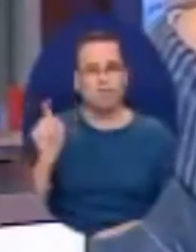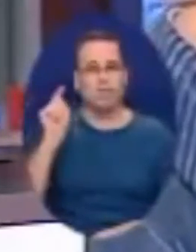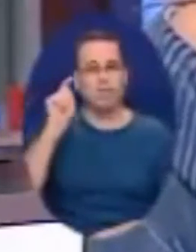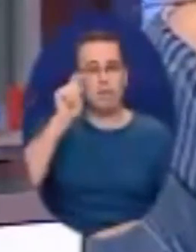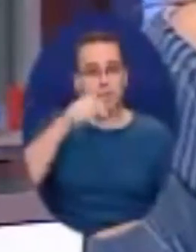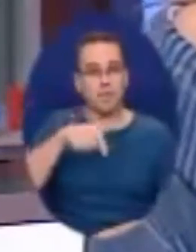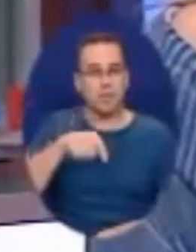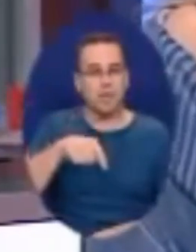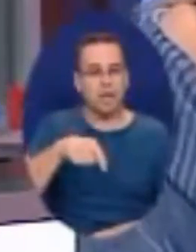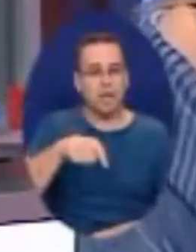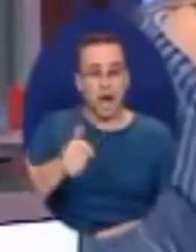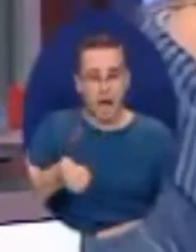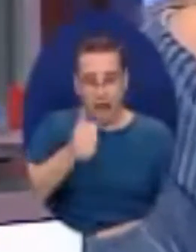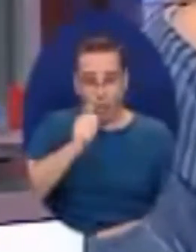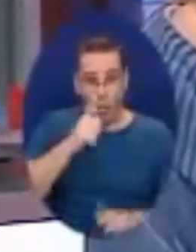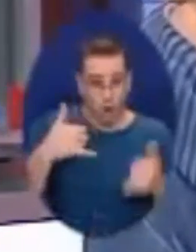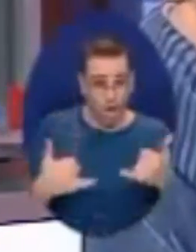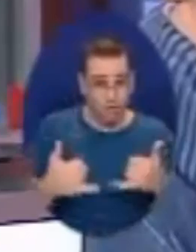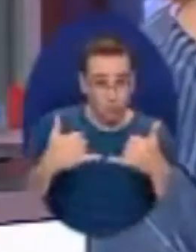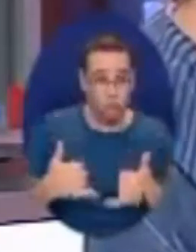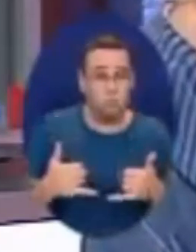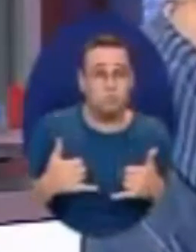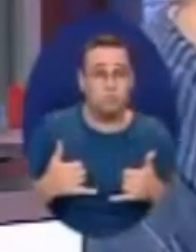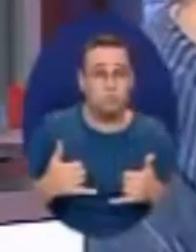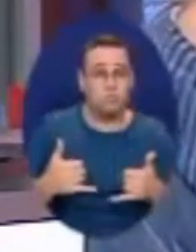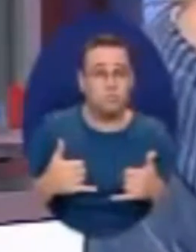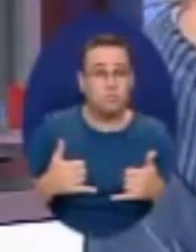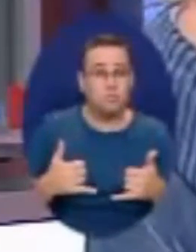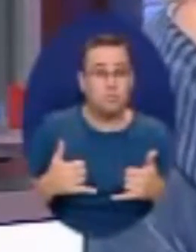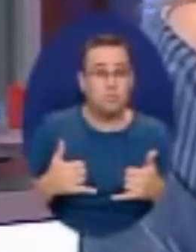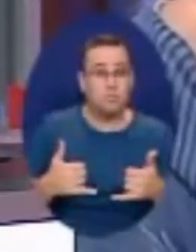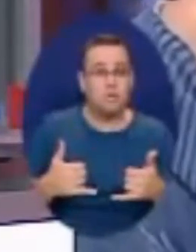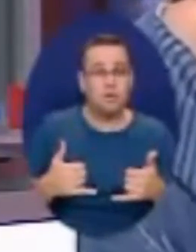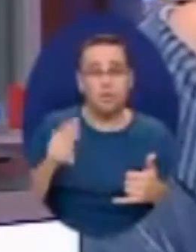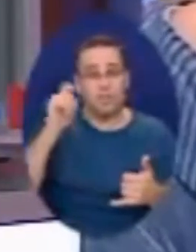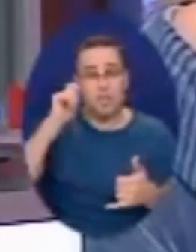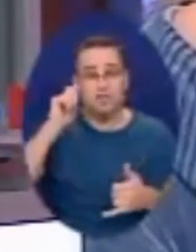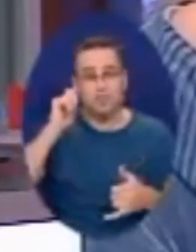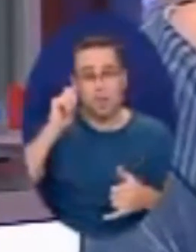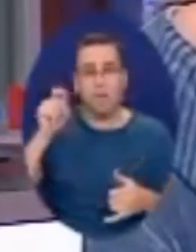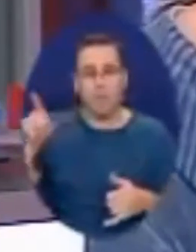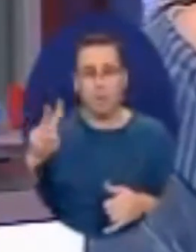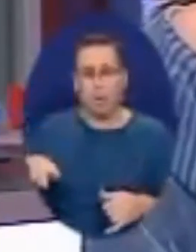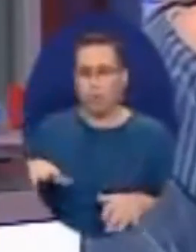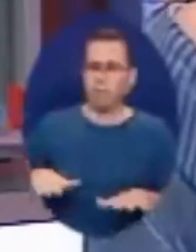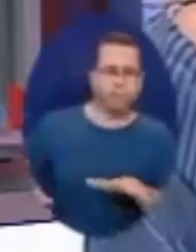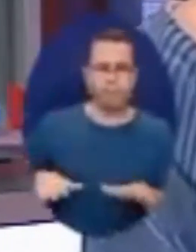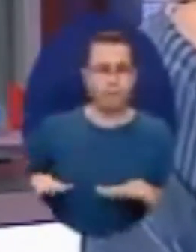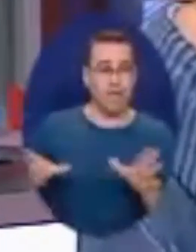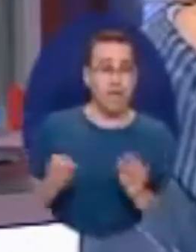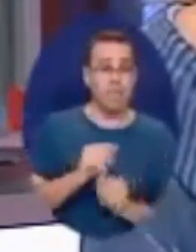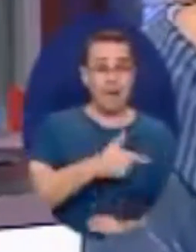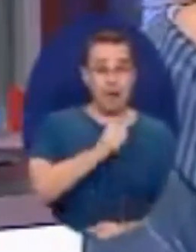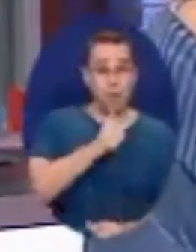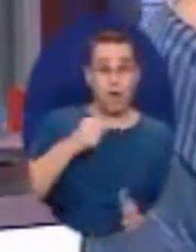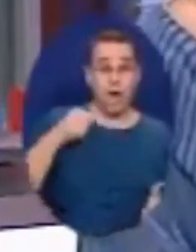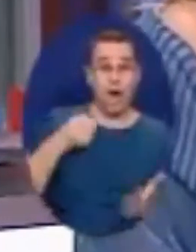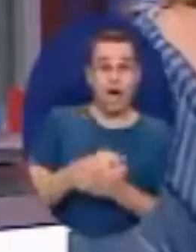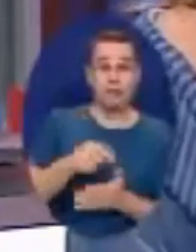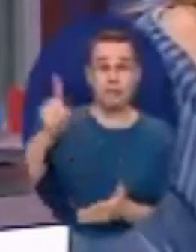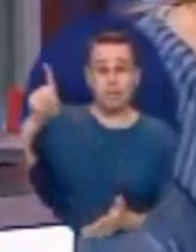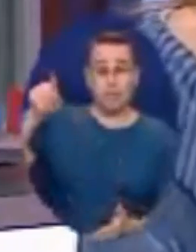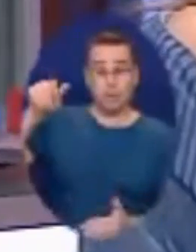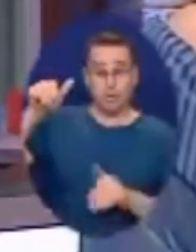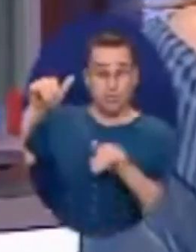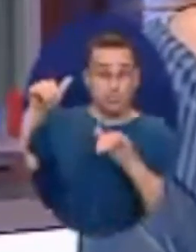לחומרה אחרת, אלכוהול היום, ולא רק היום, נשים מתפקדות עם אלכוהול. אז עד שהן מתרסקות, עד שהן